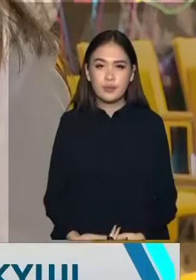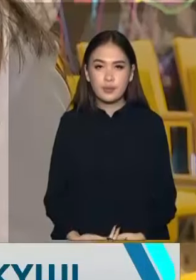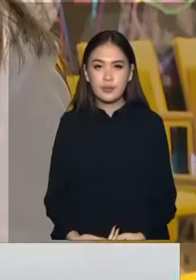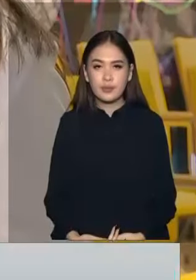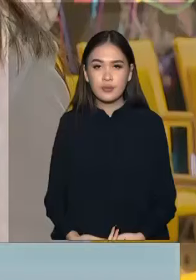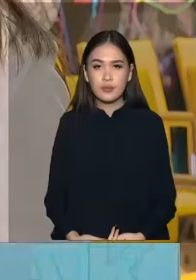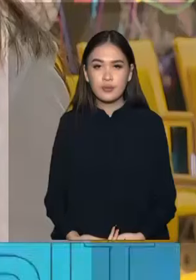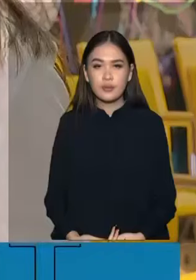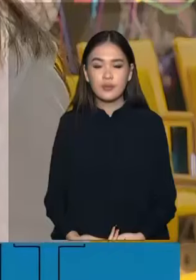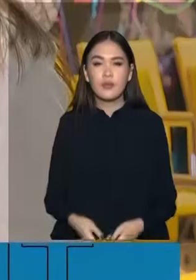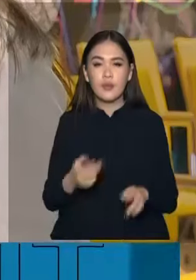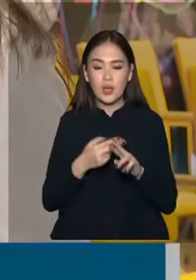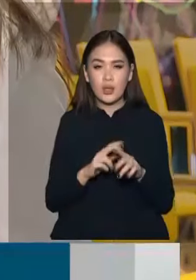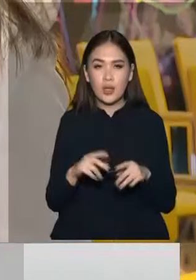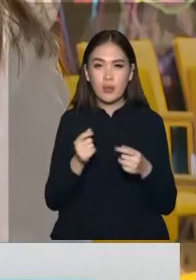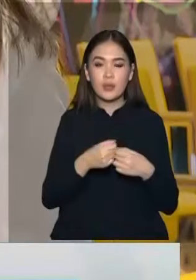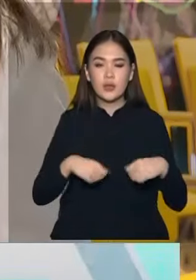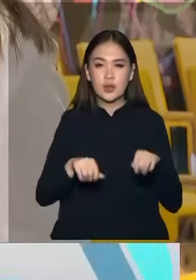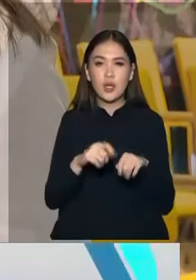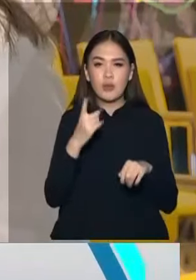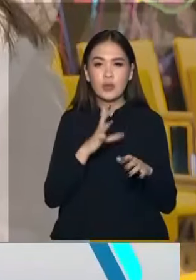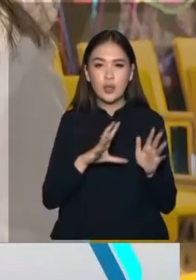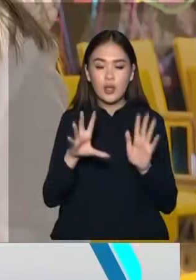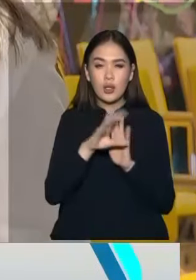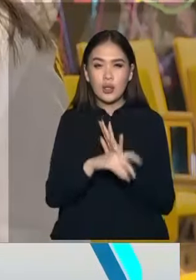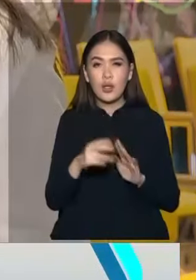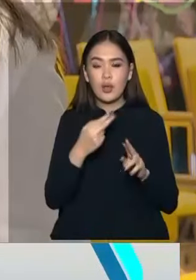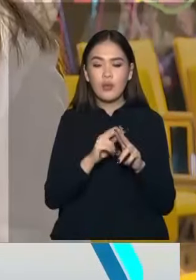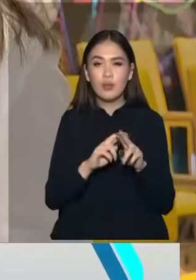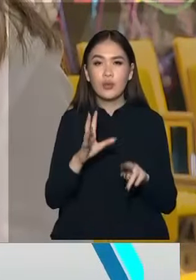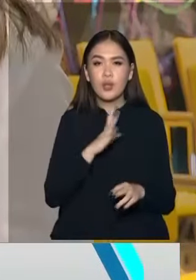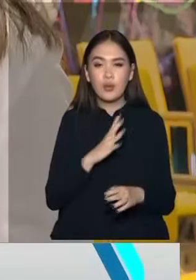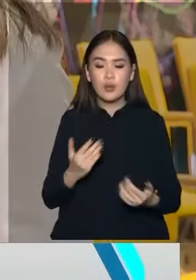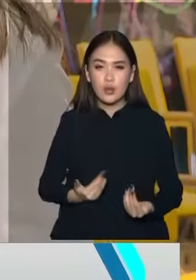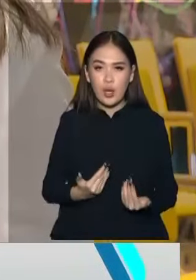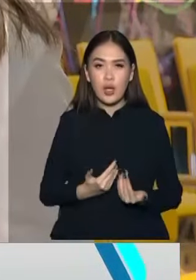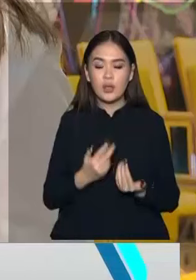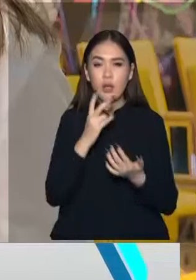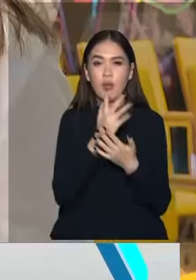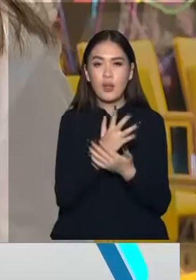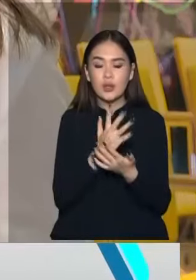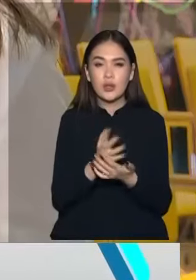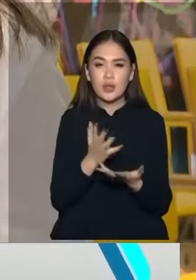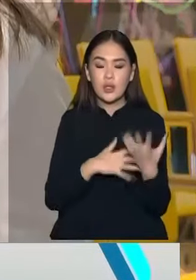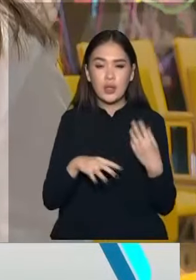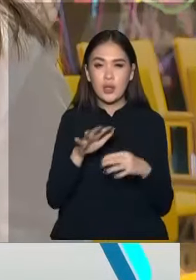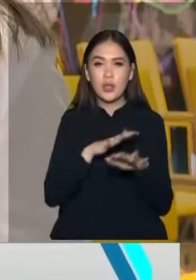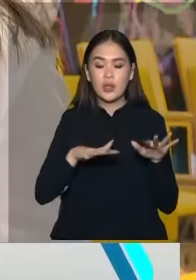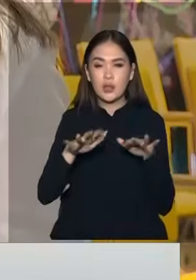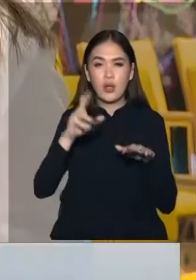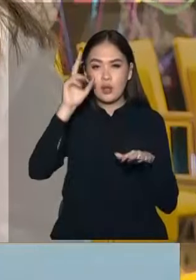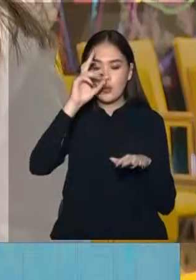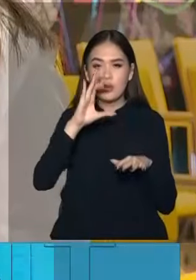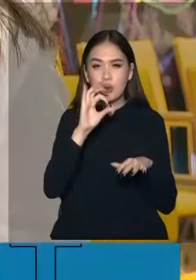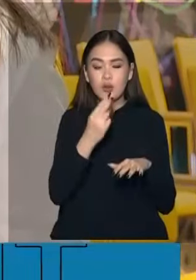гражданское общество может. Ол бірлестіктің бір мүшесі, яғни азаматтық қоғамның бөлшегі. Олар тек тұрғын үй төңірегіндегі мәселелерді емес, елдің қоғамдық, әлеуметтік,